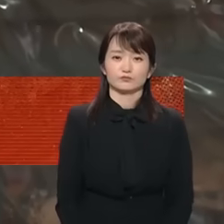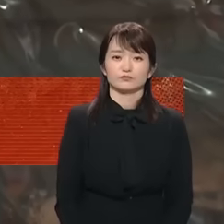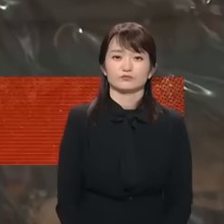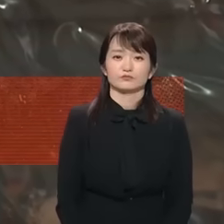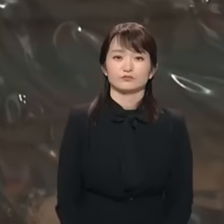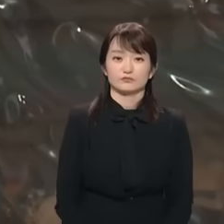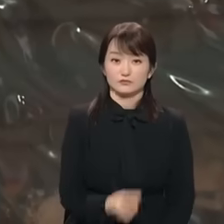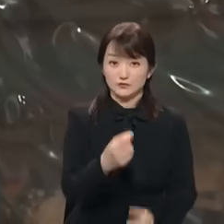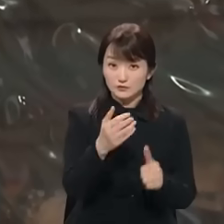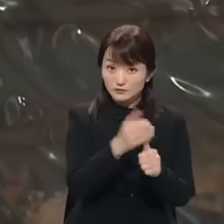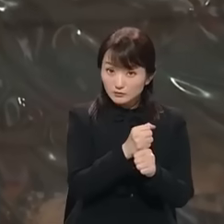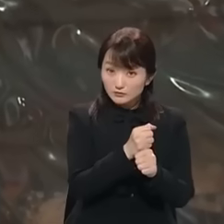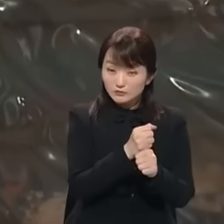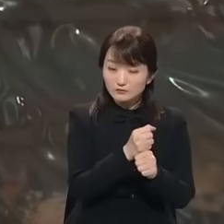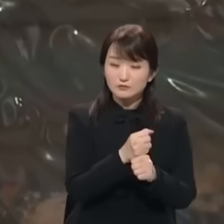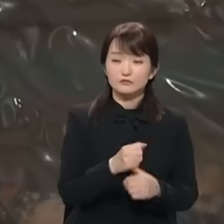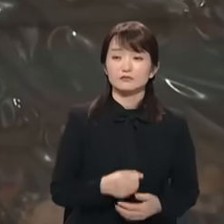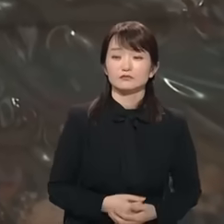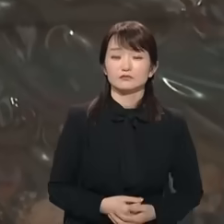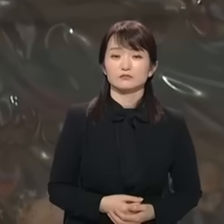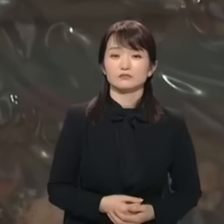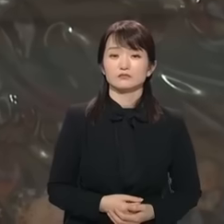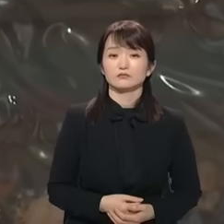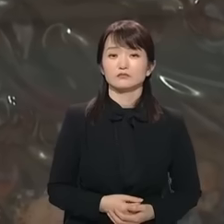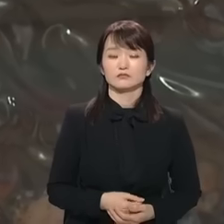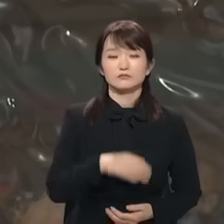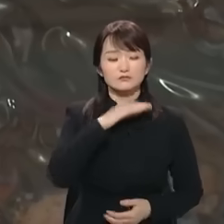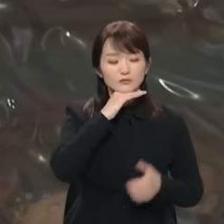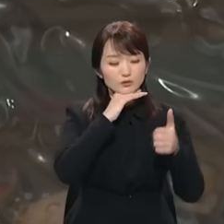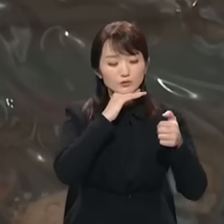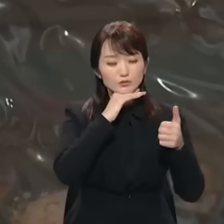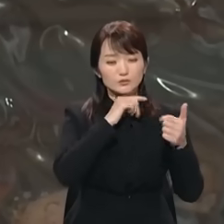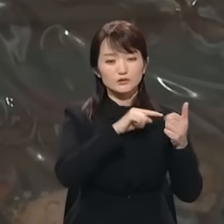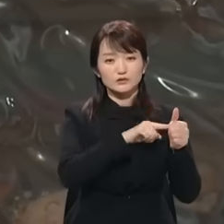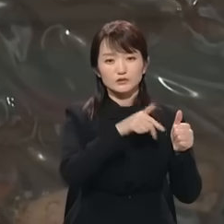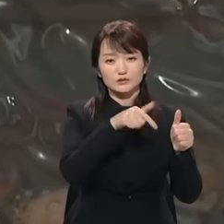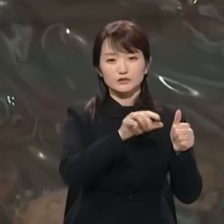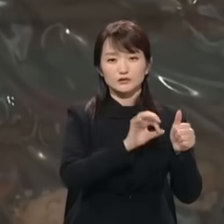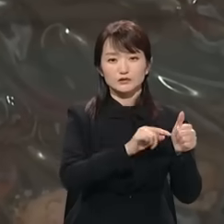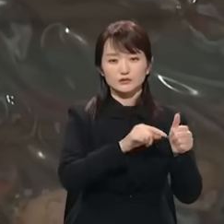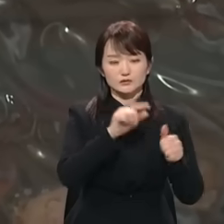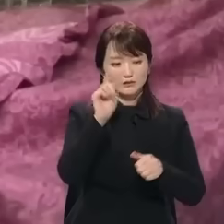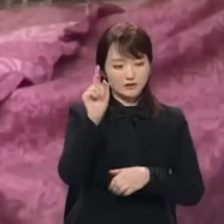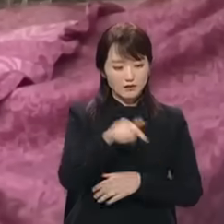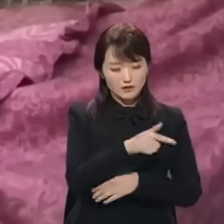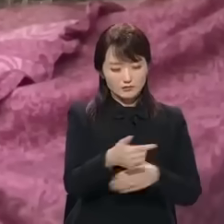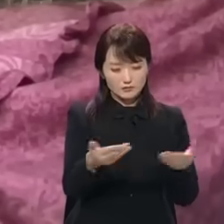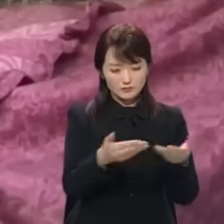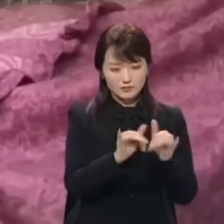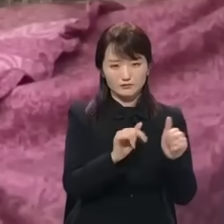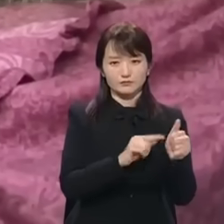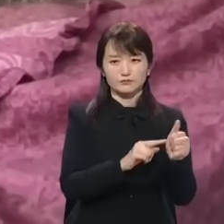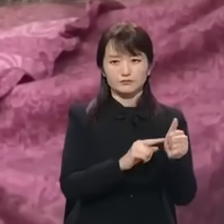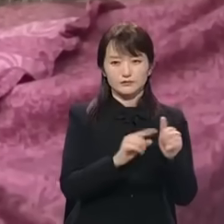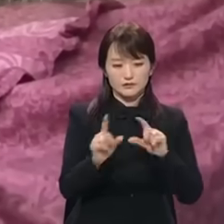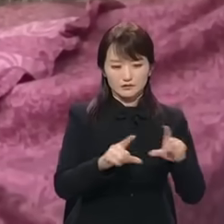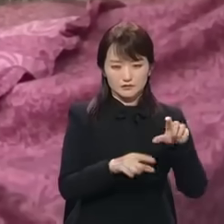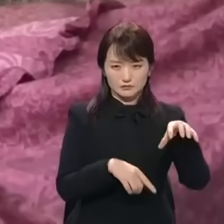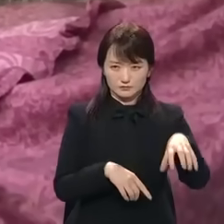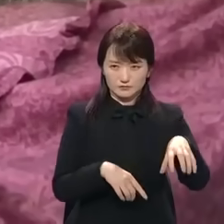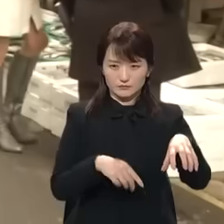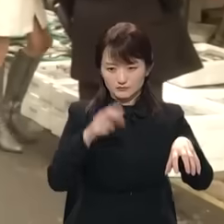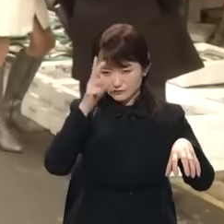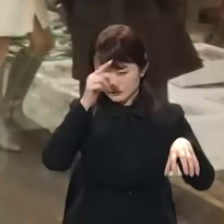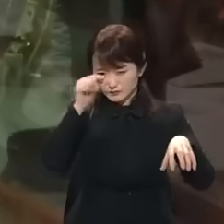잡히지 않았을까요네 지금 이제이 55세 정시 같은 경우는 일용직 그 노동자 있는데이 주거지에서 그